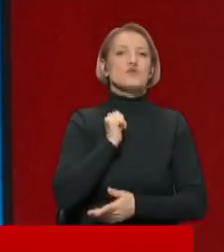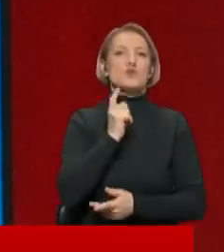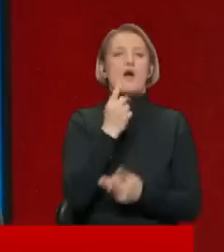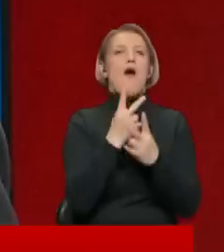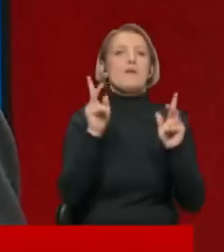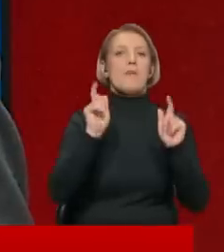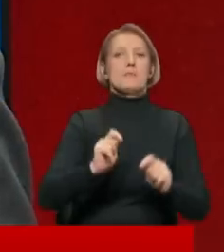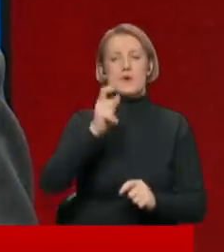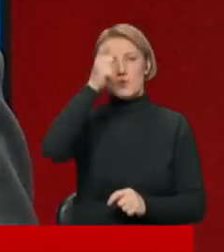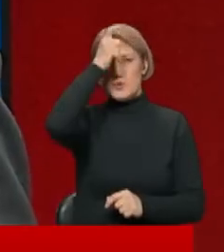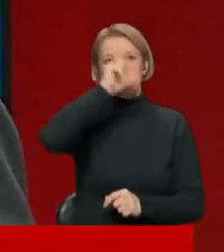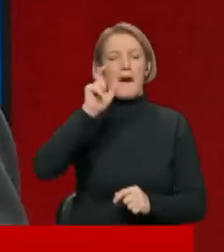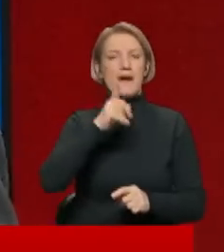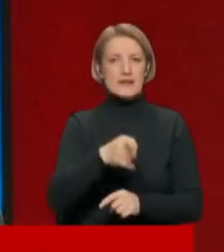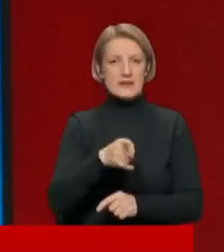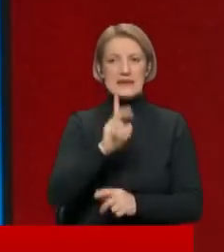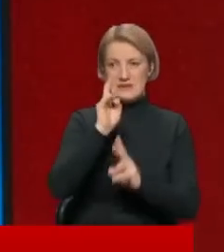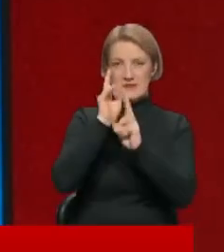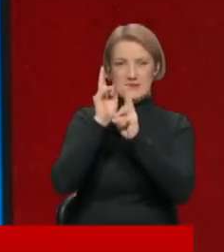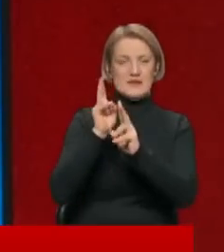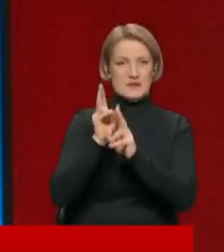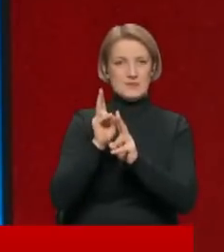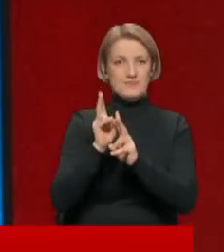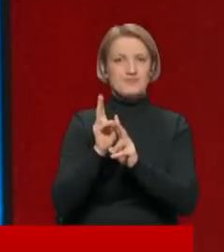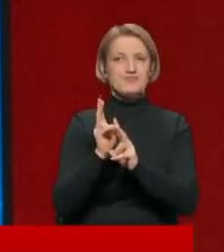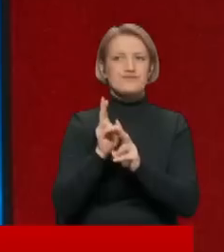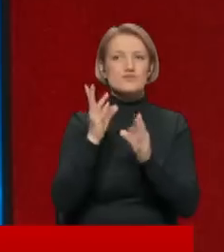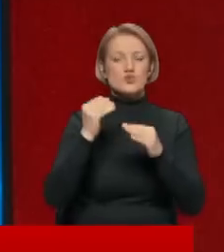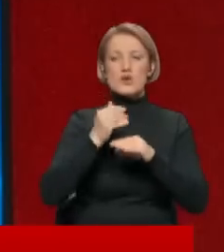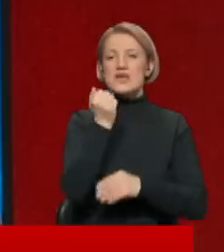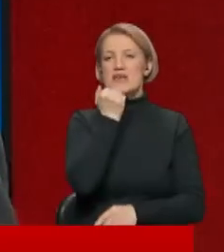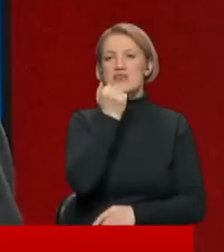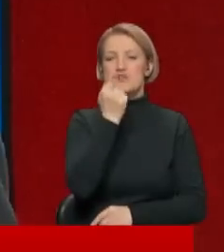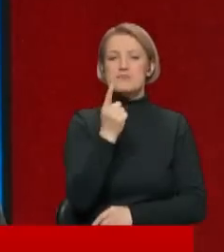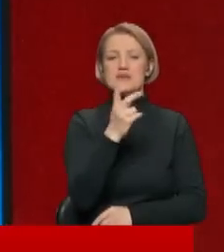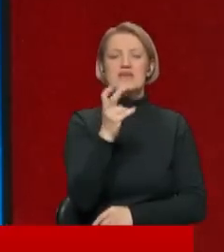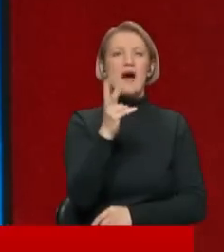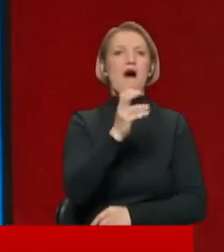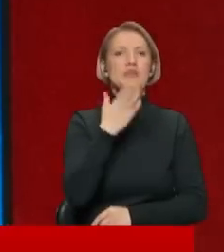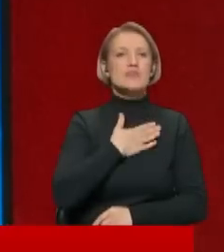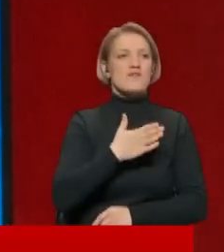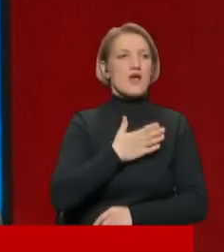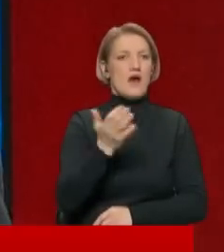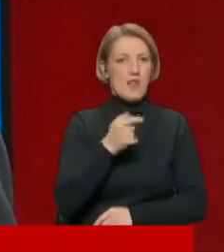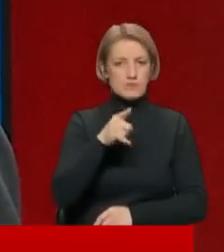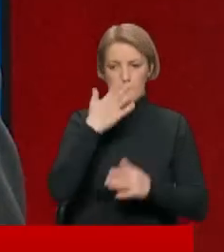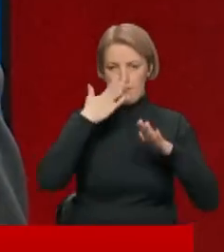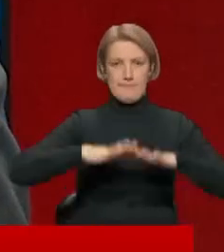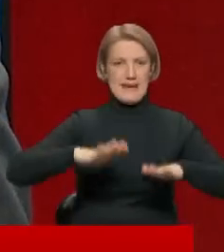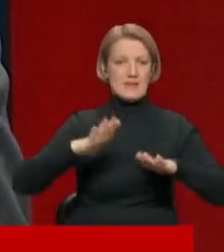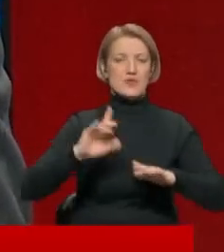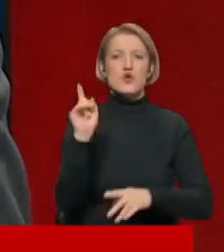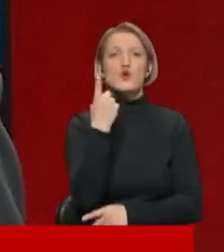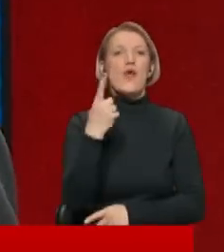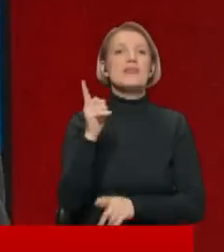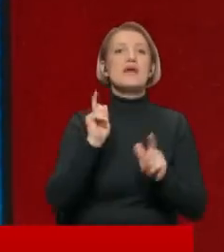Türkiye'deki çarpıklığı Siz çok geçici bir iki aylık nefes aldırır bu beklentiyi